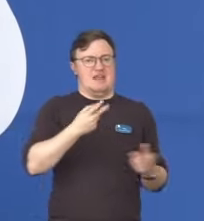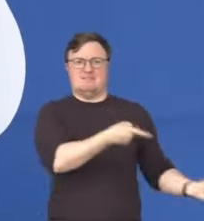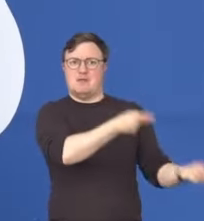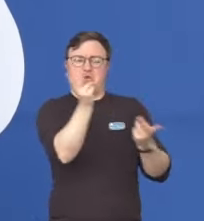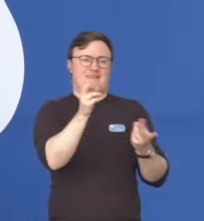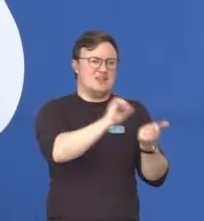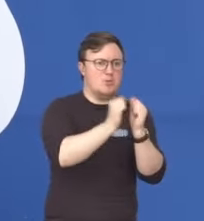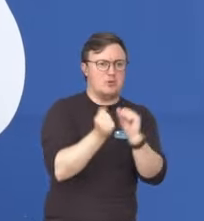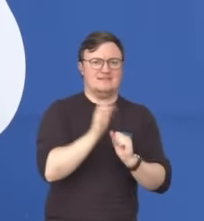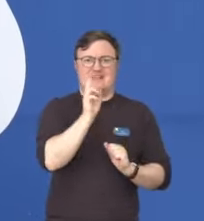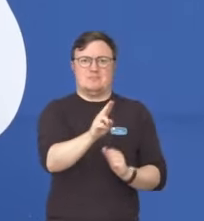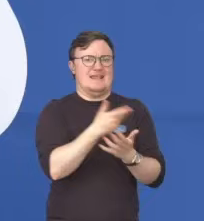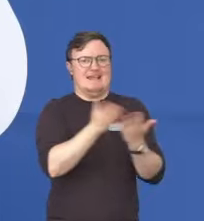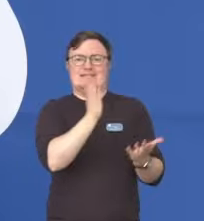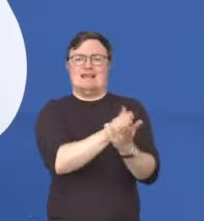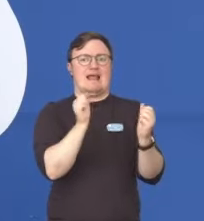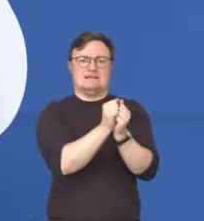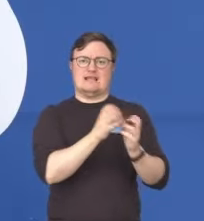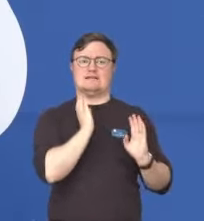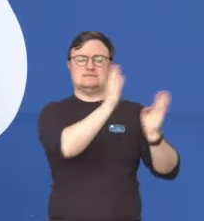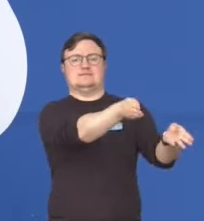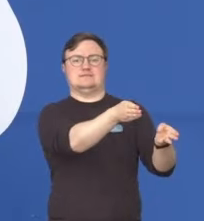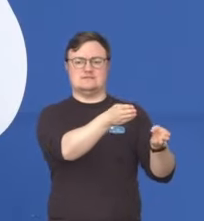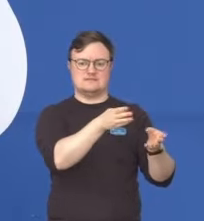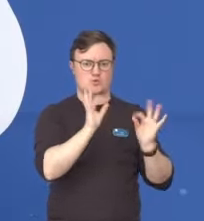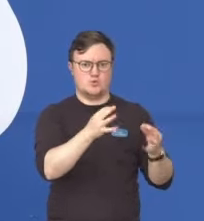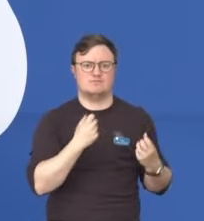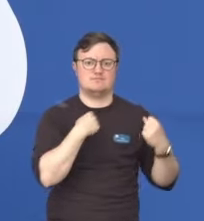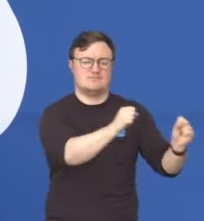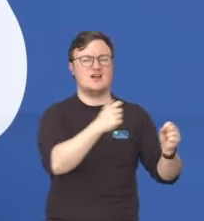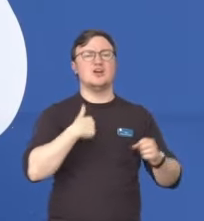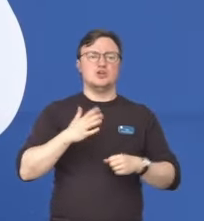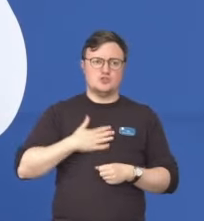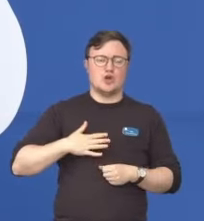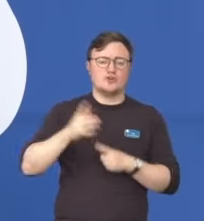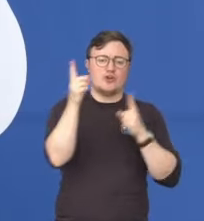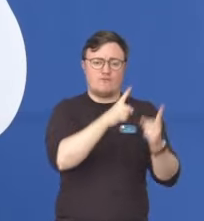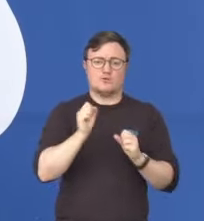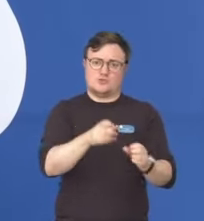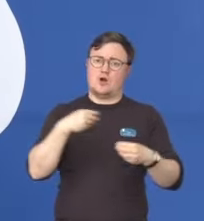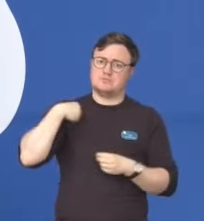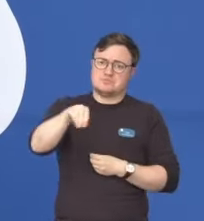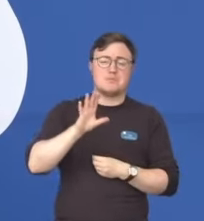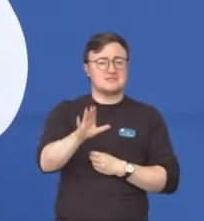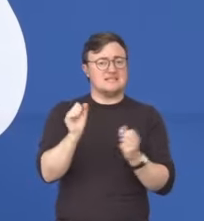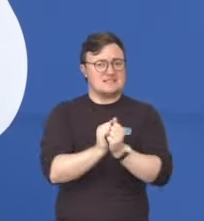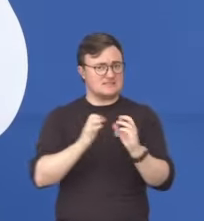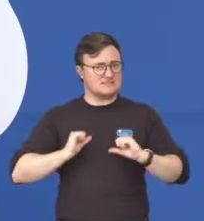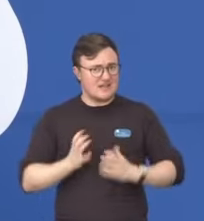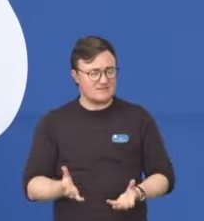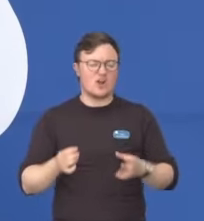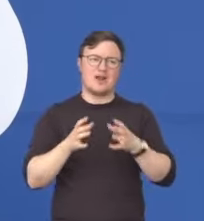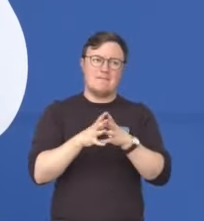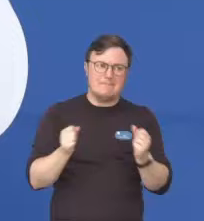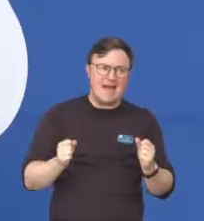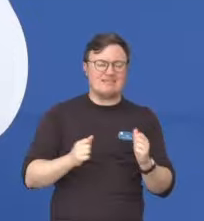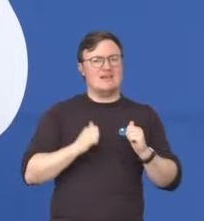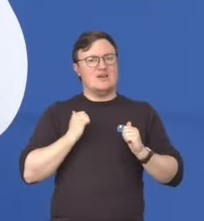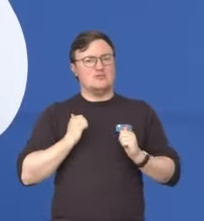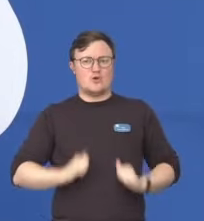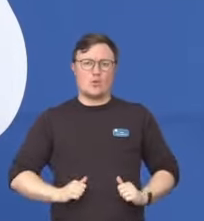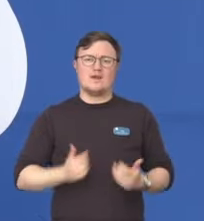och politiken är vägen framåt, hur man ska engagera sig. Jag tycker folk ska engagera sig på det sätt de vill, men jag tycker det är tråkigt att man inte